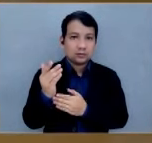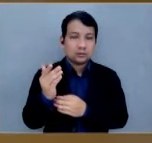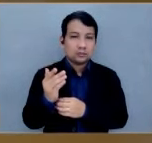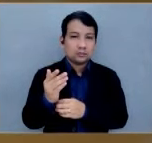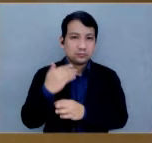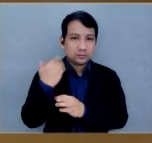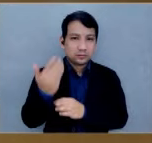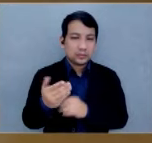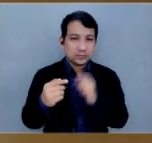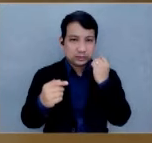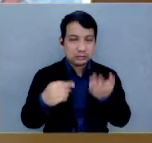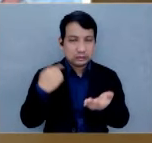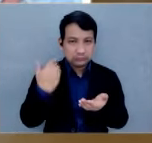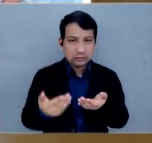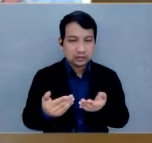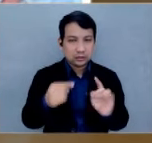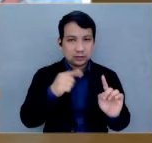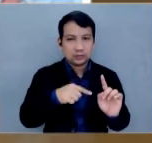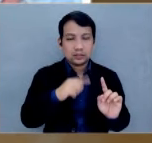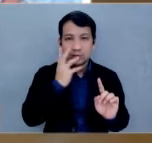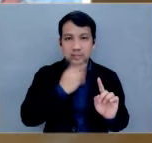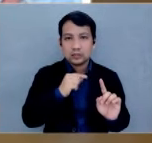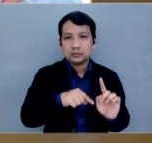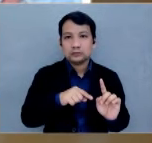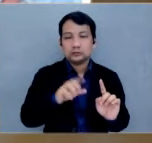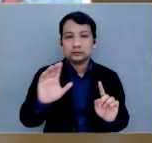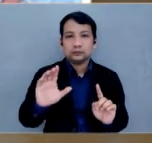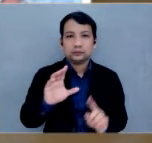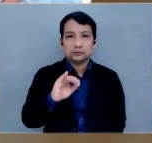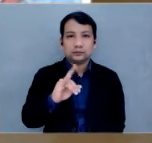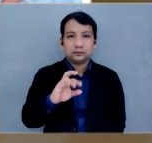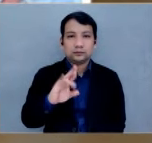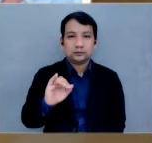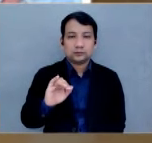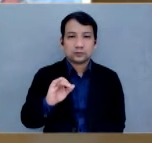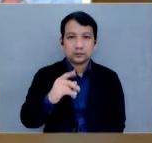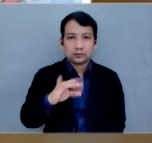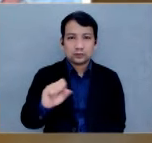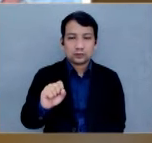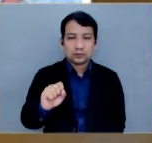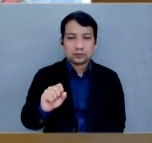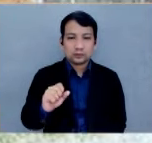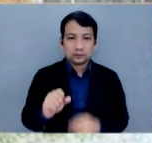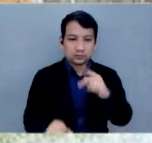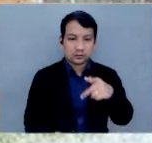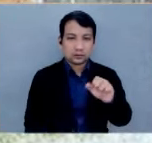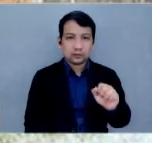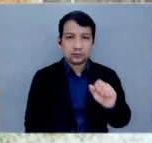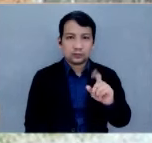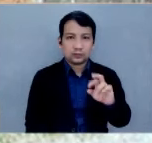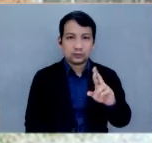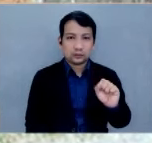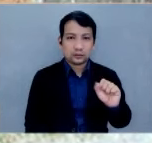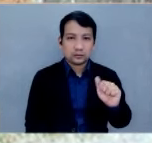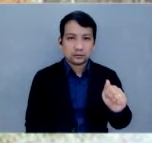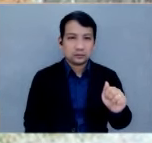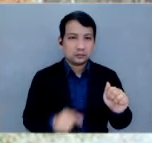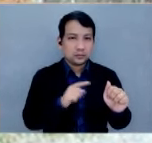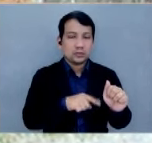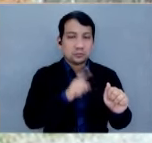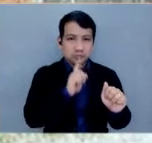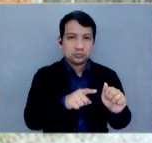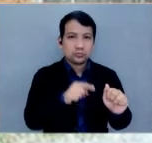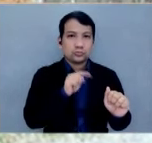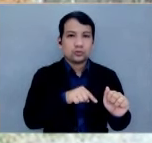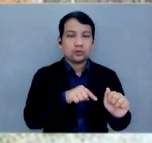napatay. Kinilala ang mga biktima na sina Oldarico Gisungan at Napoleon Carrizosa. Walang duda ang mga pulis na